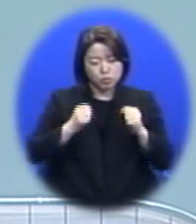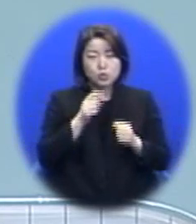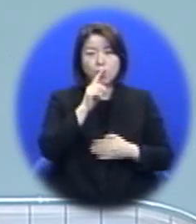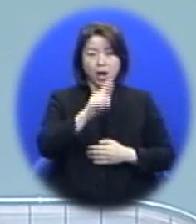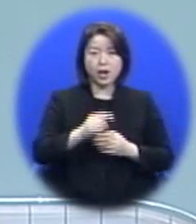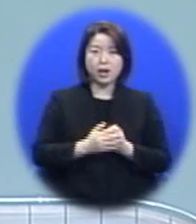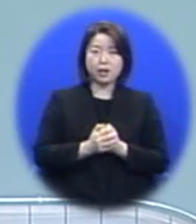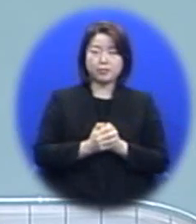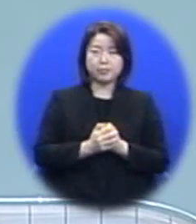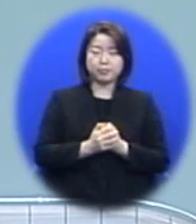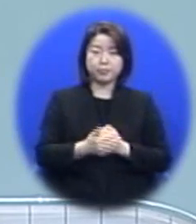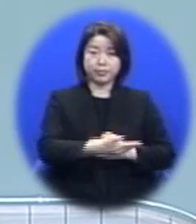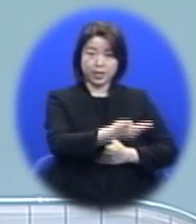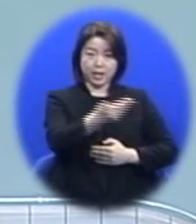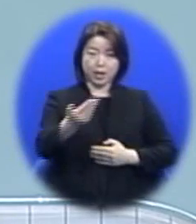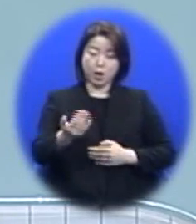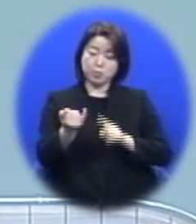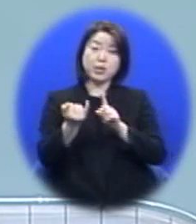여러분, 아내가